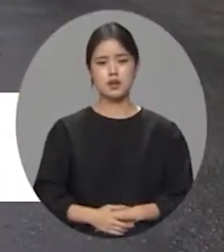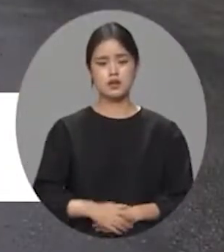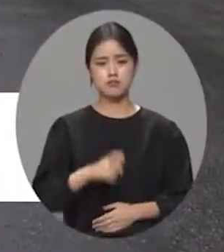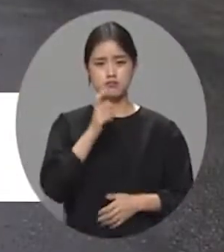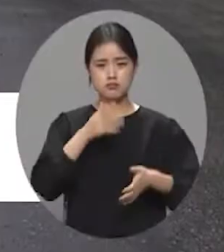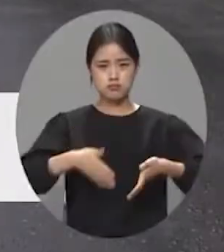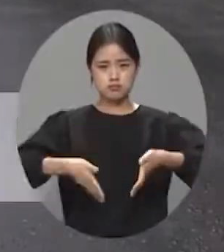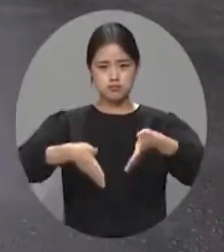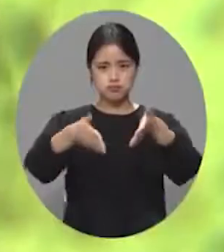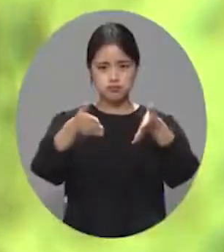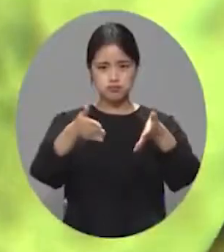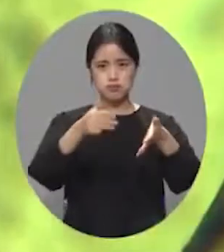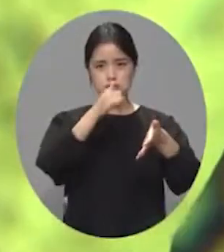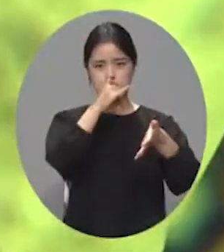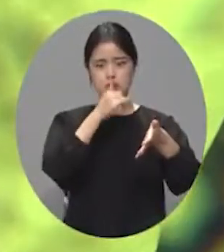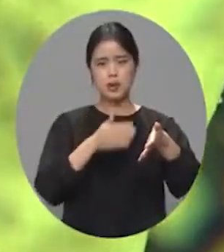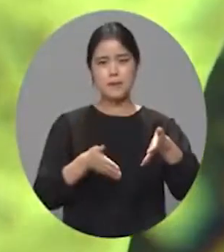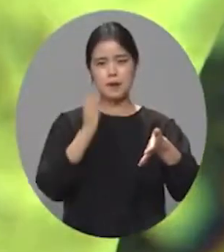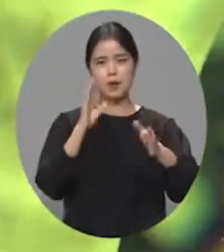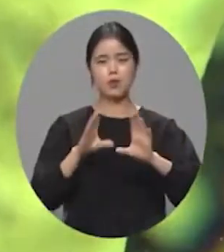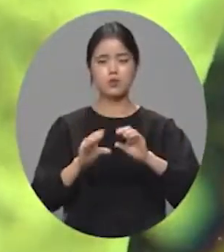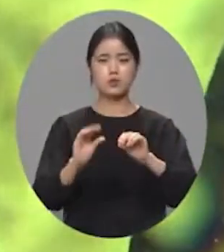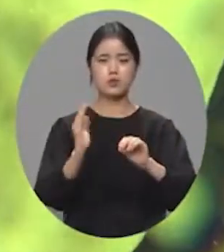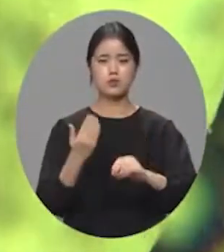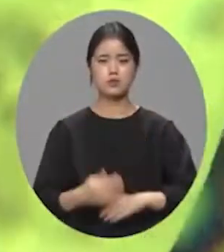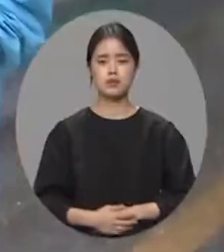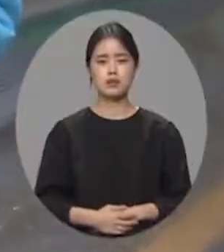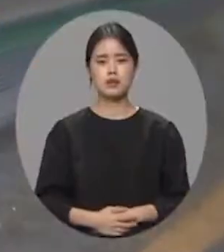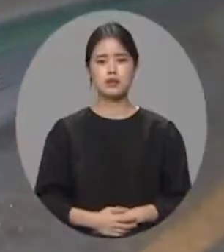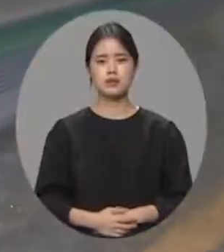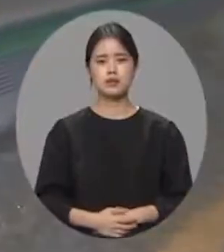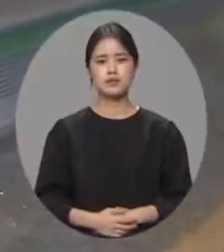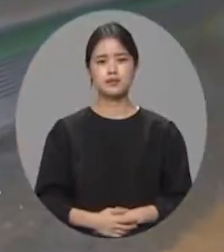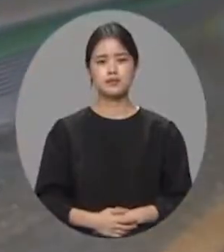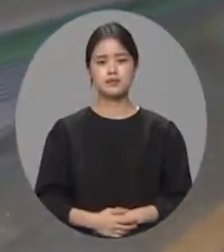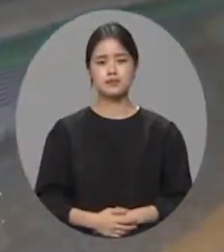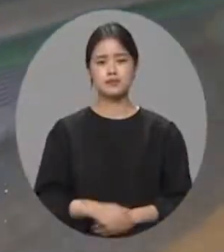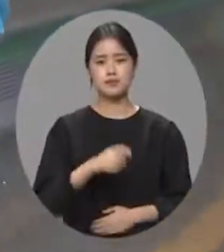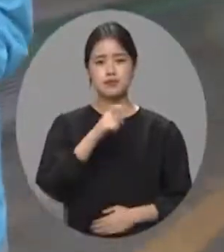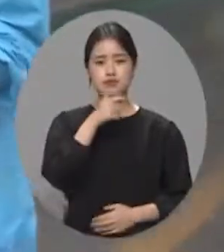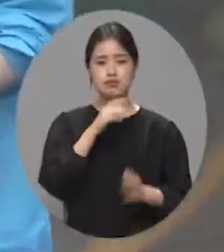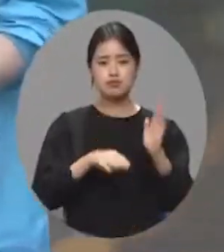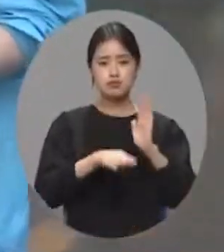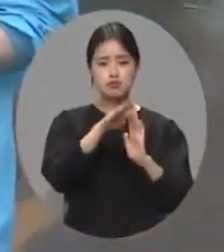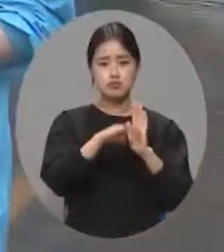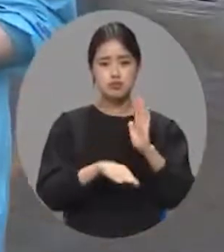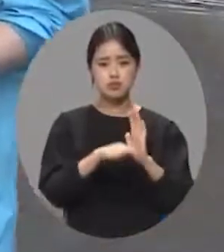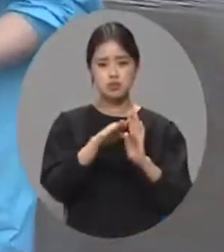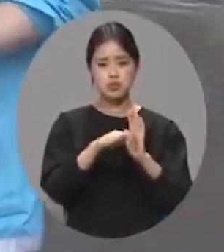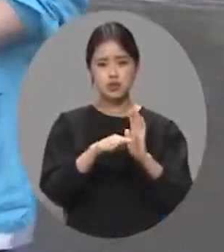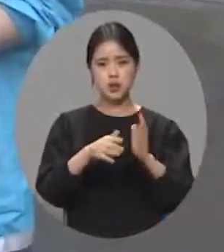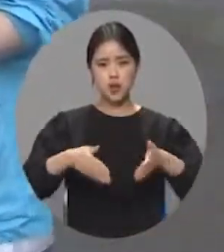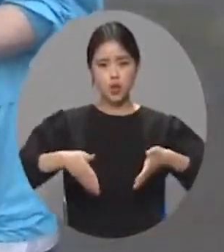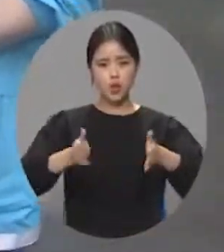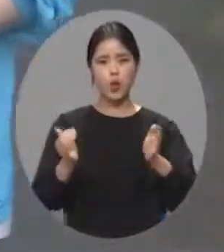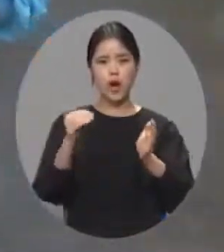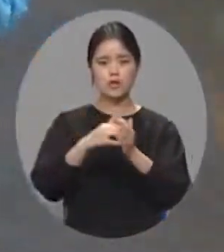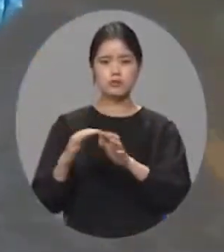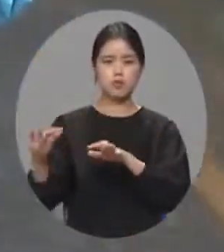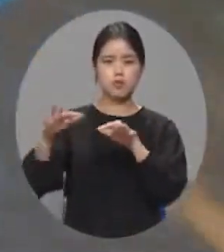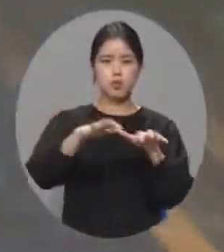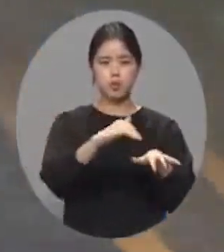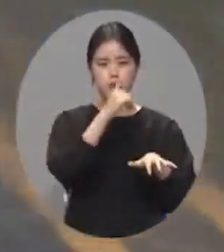놓인 언더패스도 곧바로 통행이 제한됐습니다. 하천 수위가 도로 높이까지 차올랐습니다.